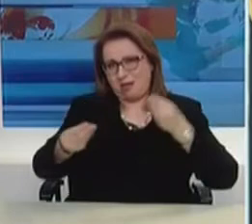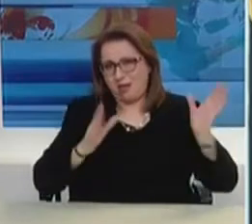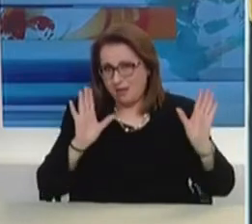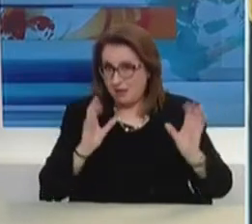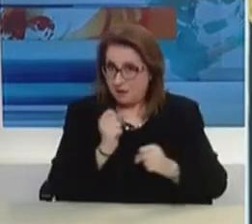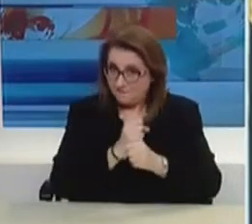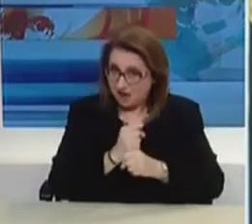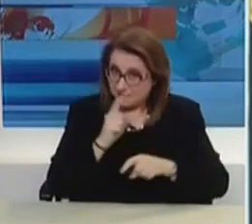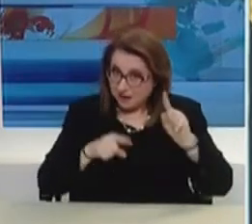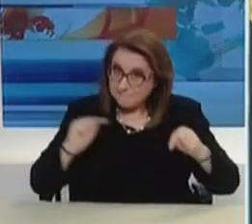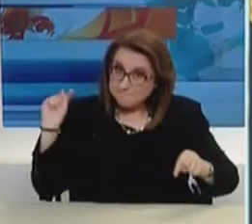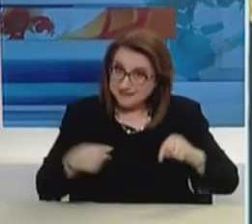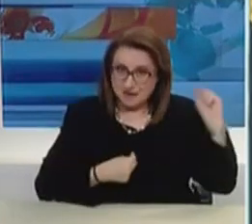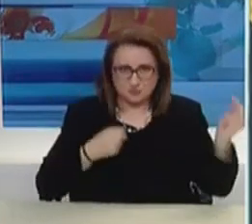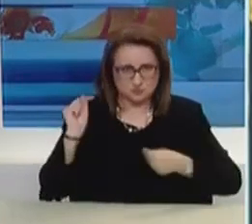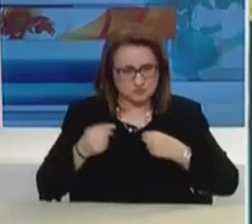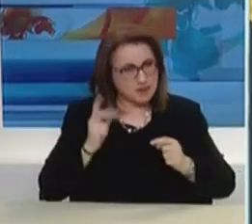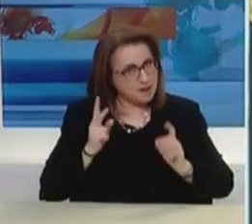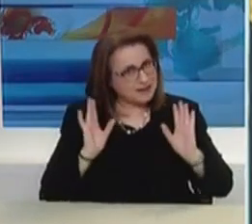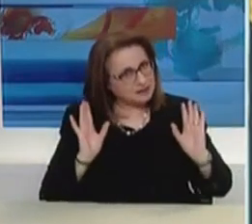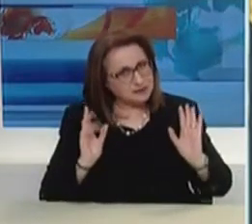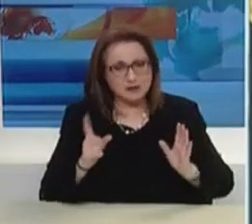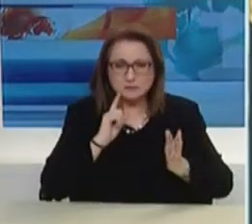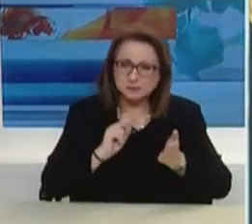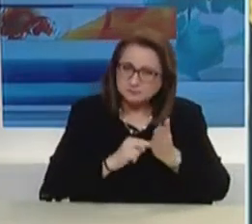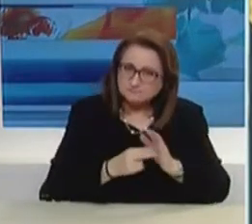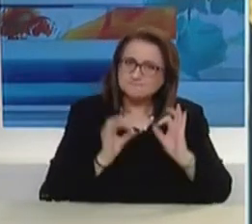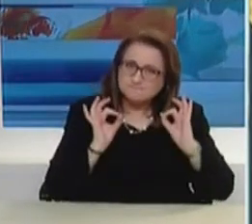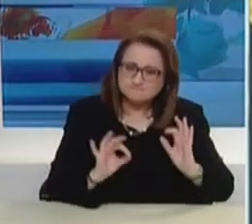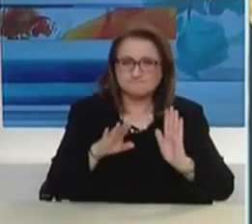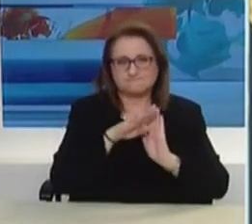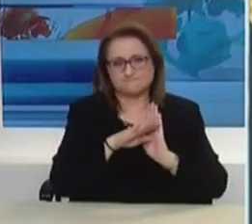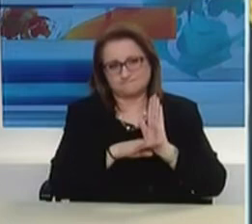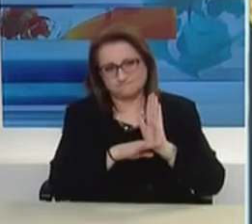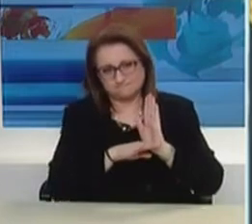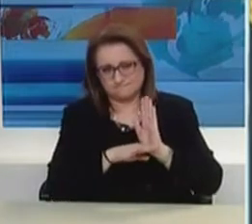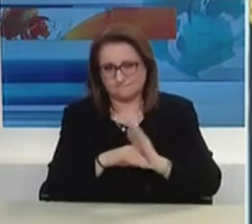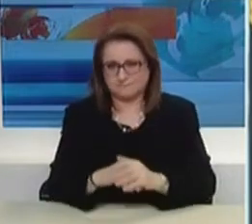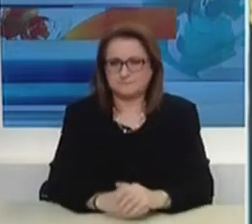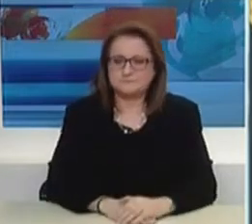έχει και τις τοξικότητές του. Σε αυτό το μητρό που ανέφερε ο Υπουργός θα περιλαμβάνονται βέβαια και αυτοί οι ασθενείς.